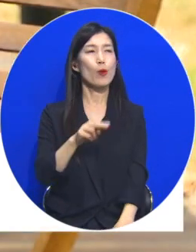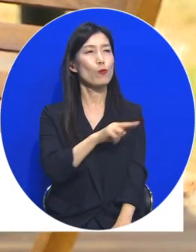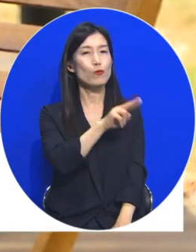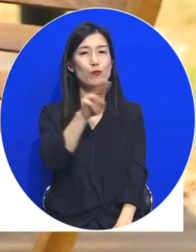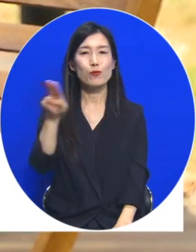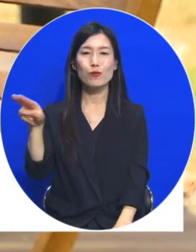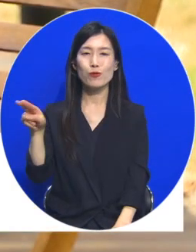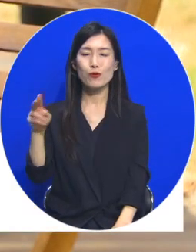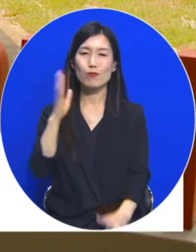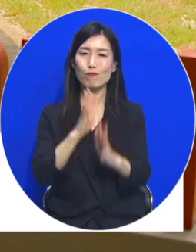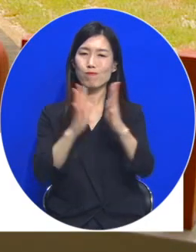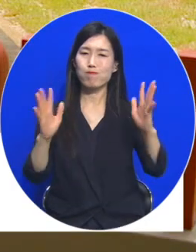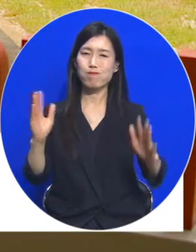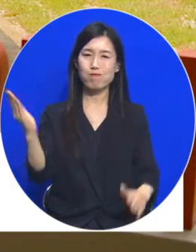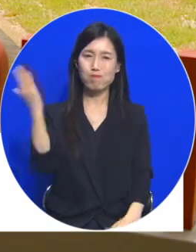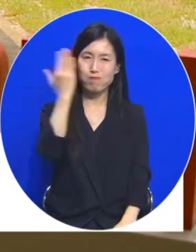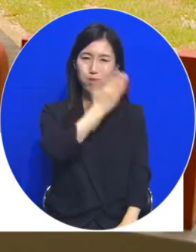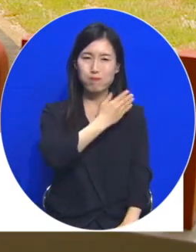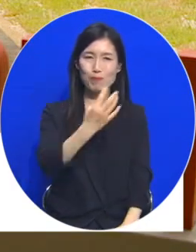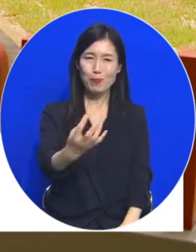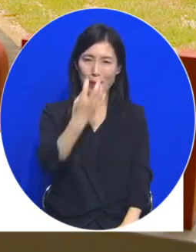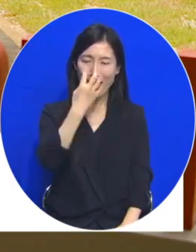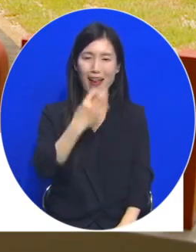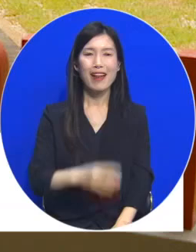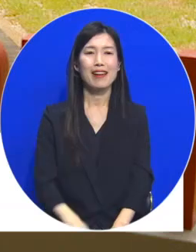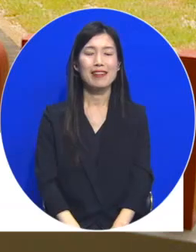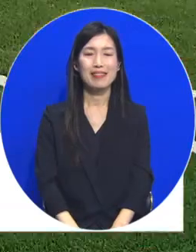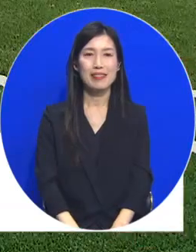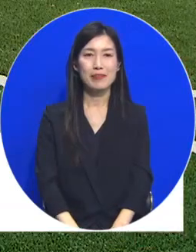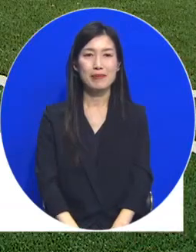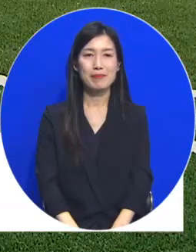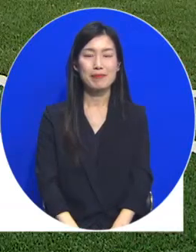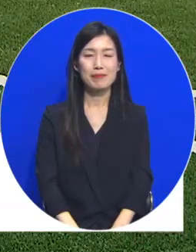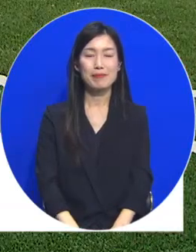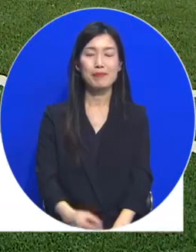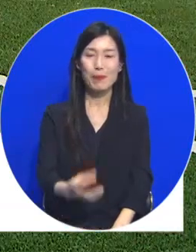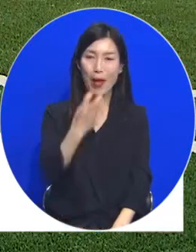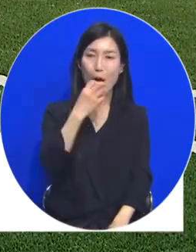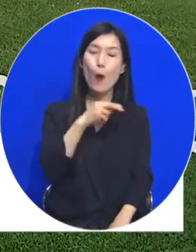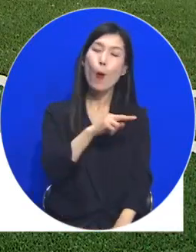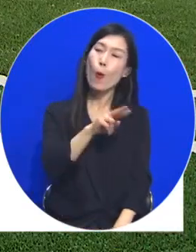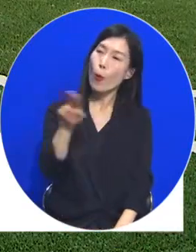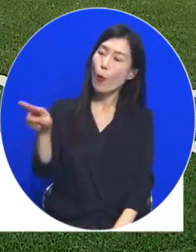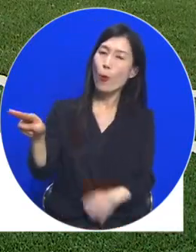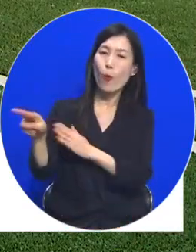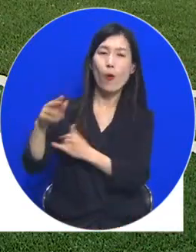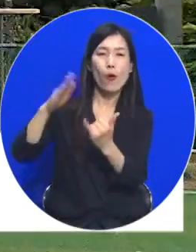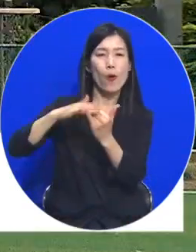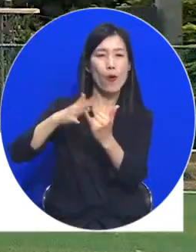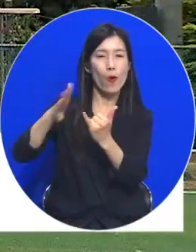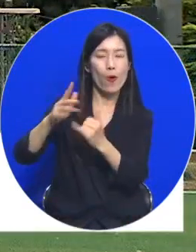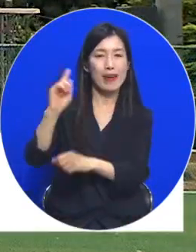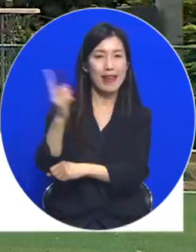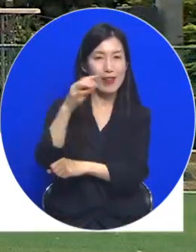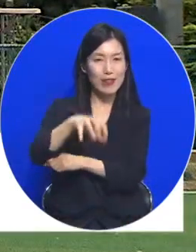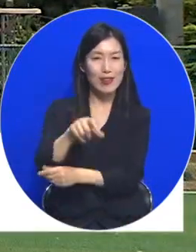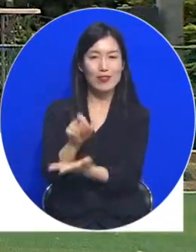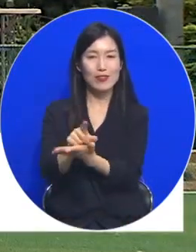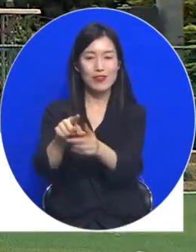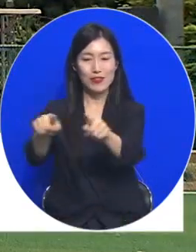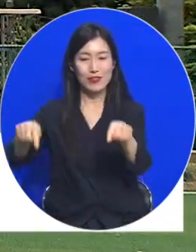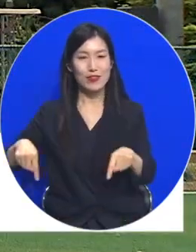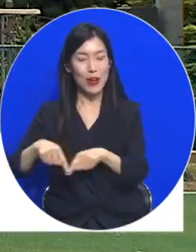전경 앞으로 드넓은 잔디마당과 전망 언덕이 보입니다. 전망 언덕 동쪽에는 어린이 전용 야구장과 축구장이